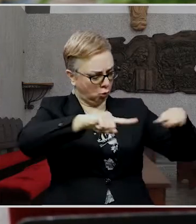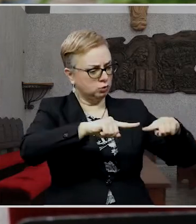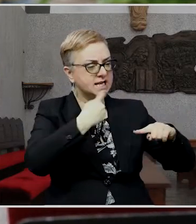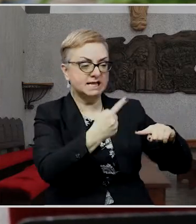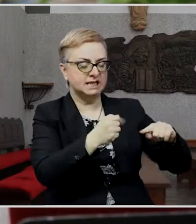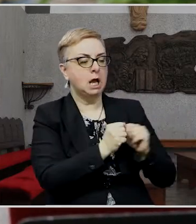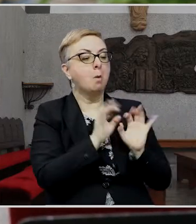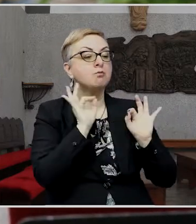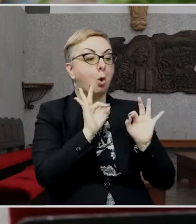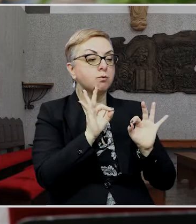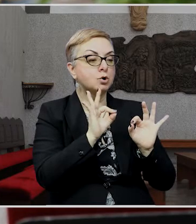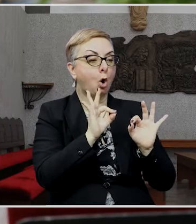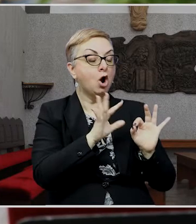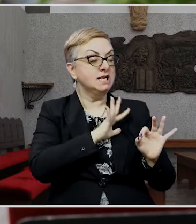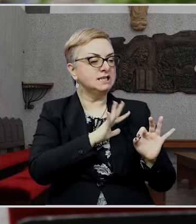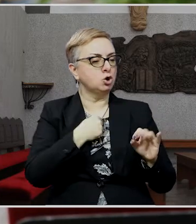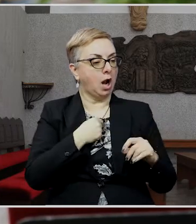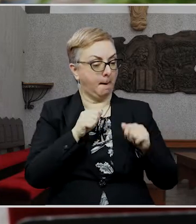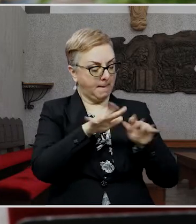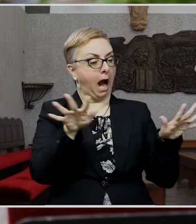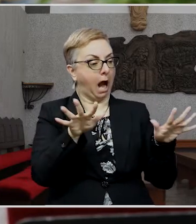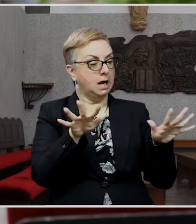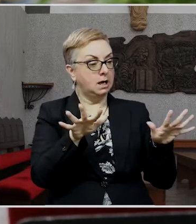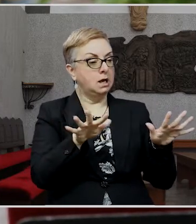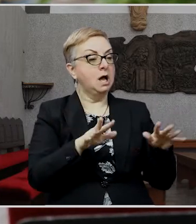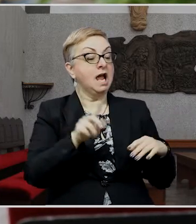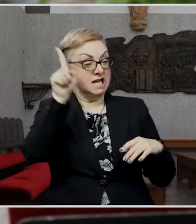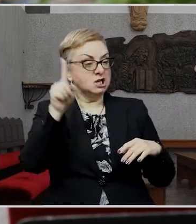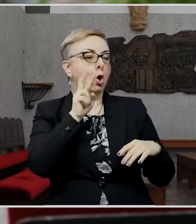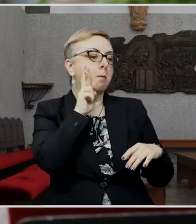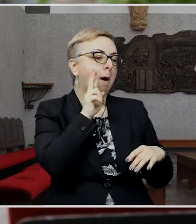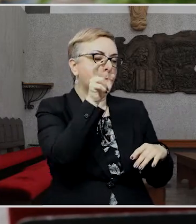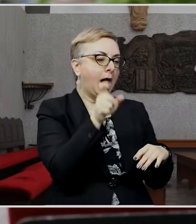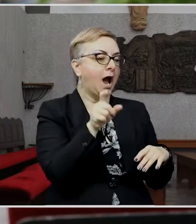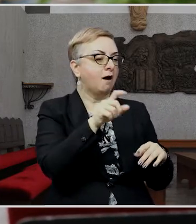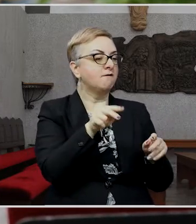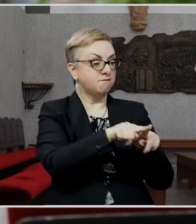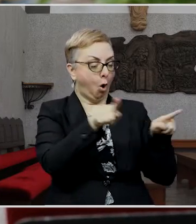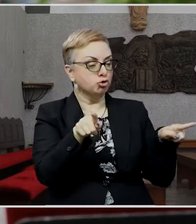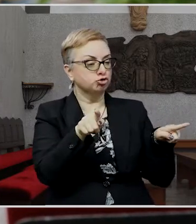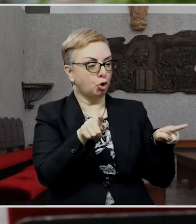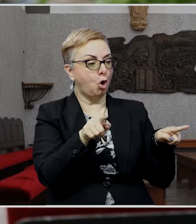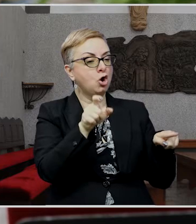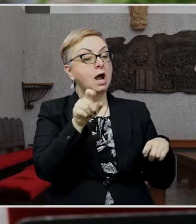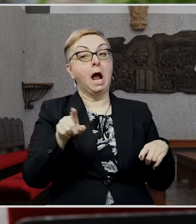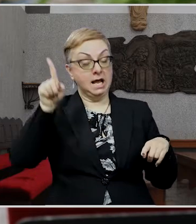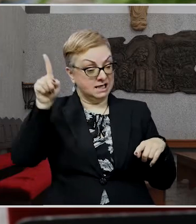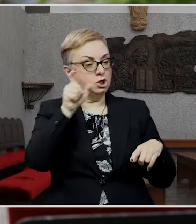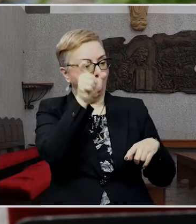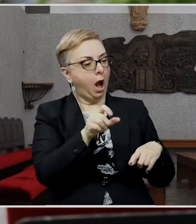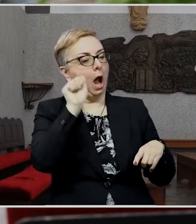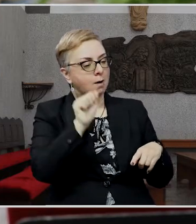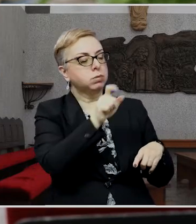mi è apparso il signore il dio dei vostri padri il dio di abramo isacco e giacobbe